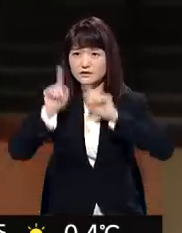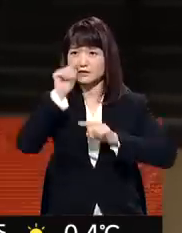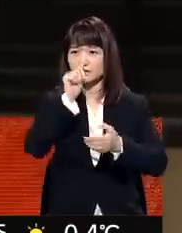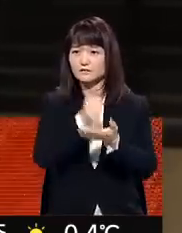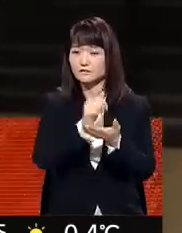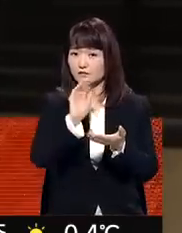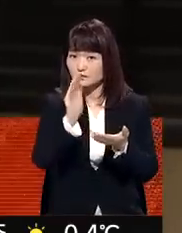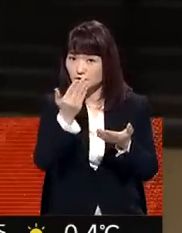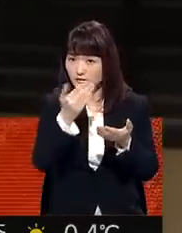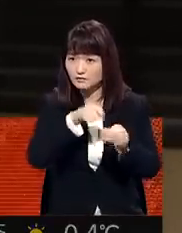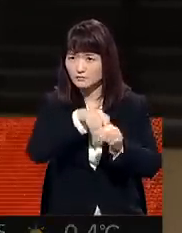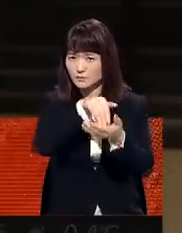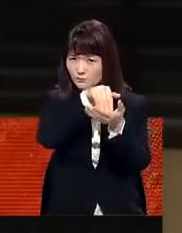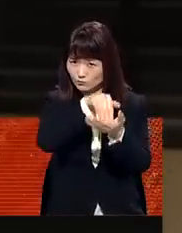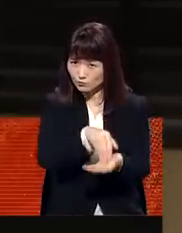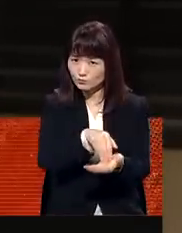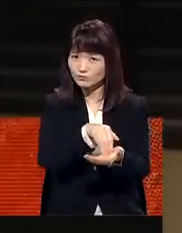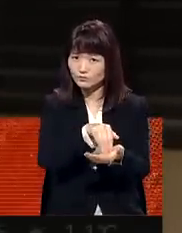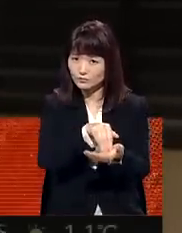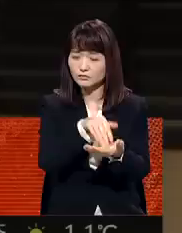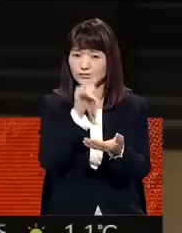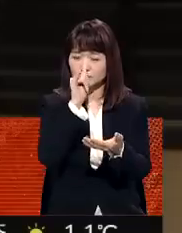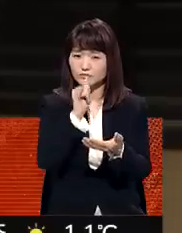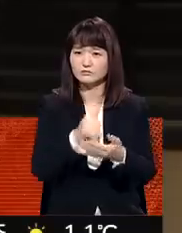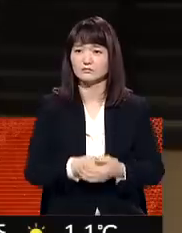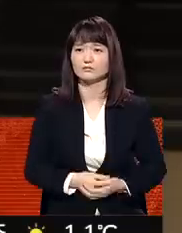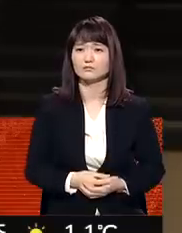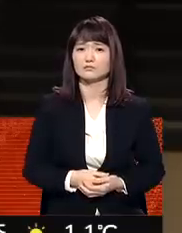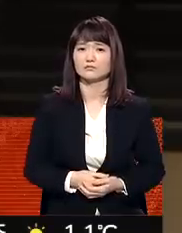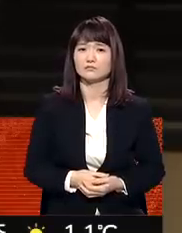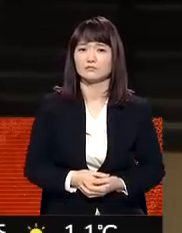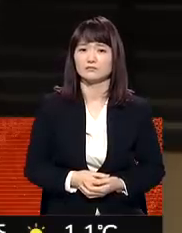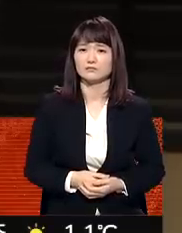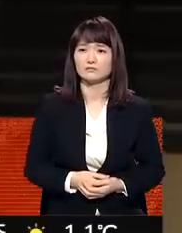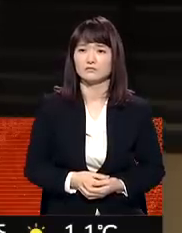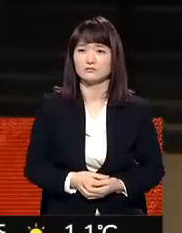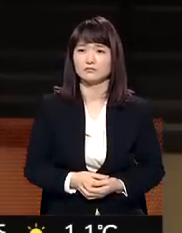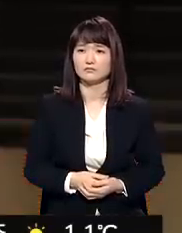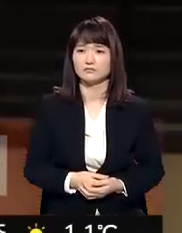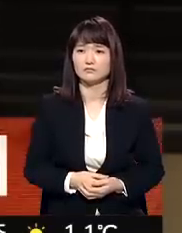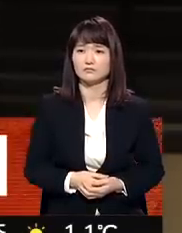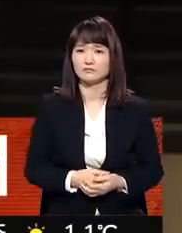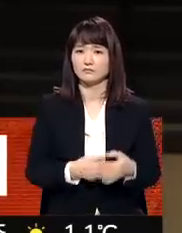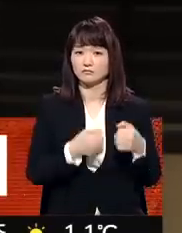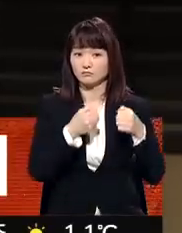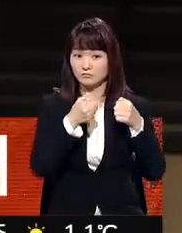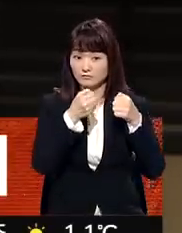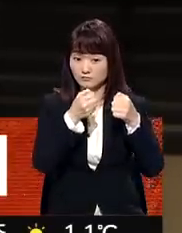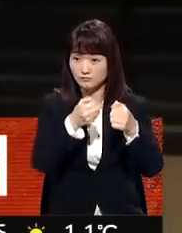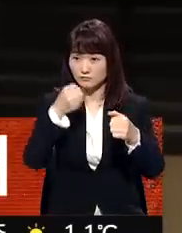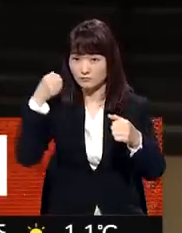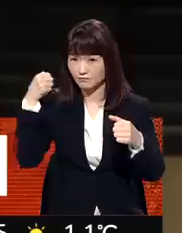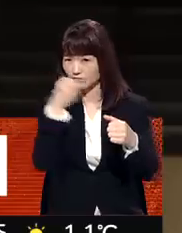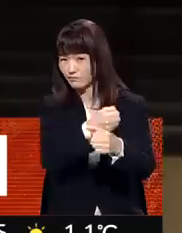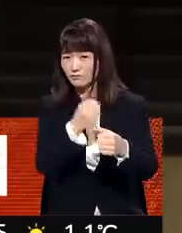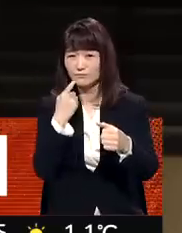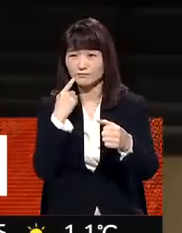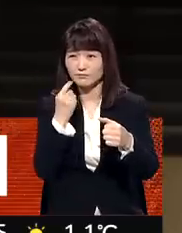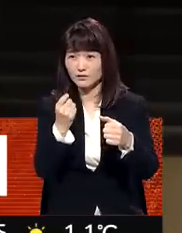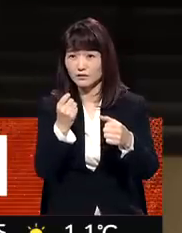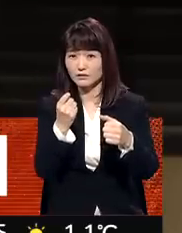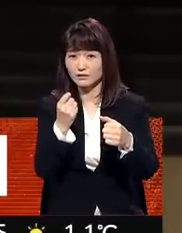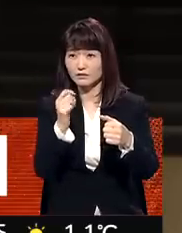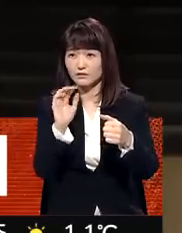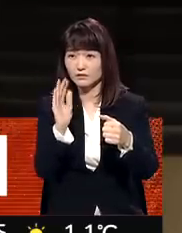성립하냐 그럼 가중대에서 처벌을 할 수가 있습니다 문제가 좀 있어요 무슨 문제요 운행하는 도중에 그런 폭행이나 협박이